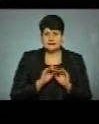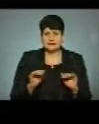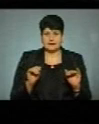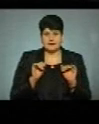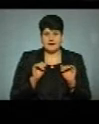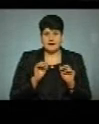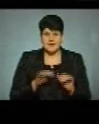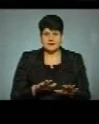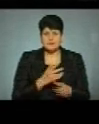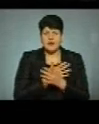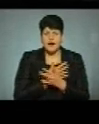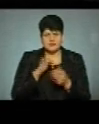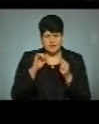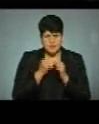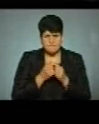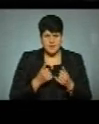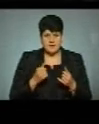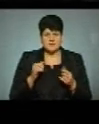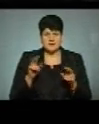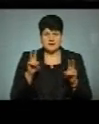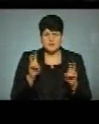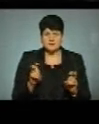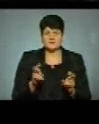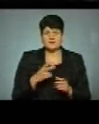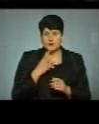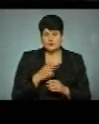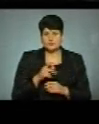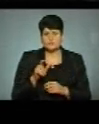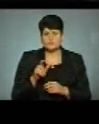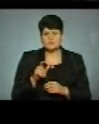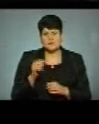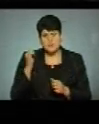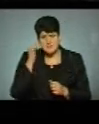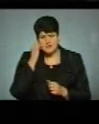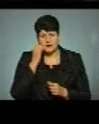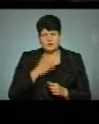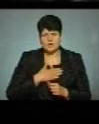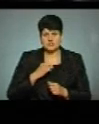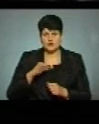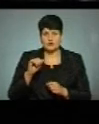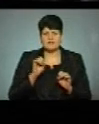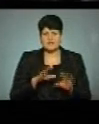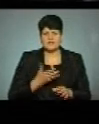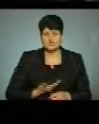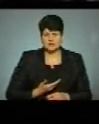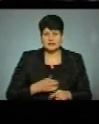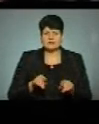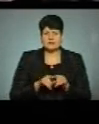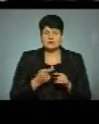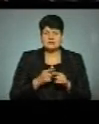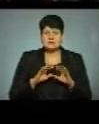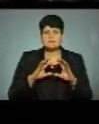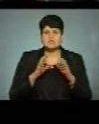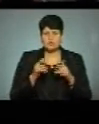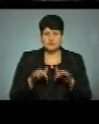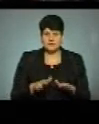є своєрідною показом небайдужих людей, які пам'ятають наших героїв, які віддали своє життя. Також це вже і міжнародна